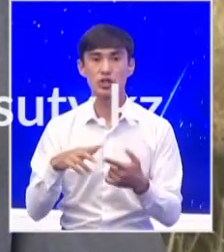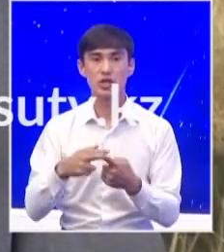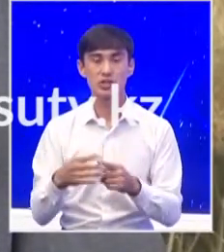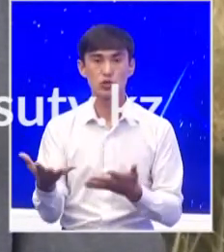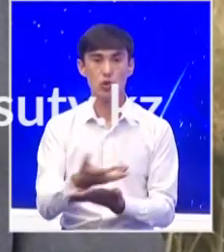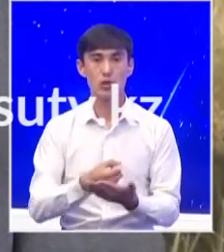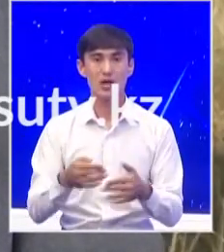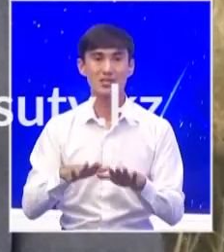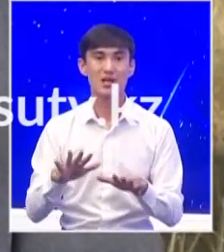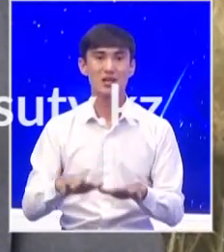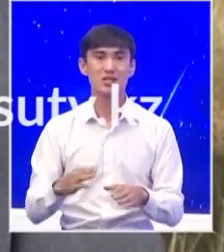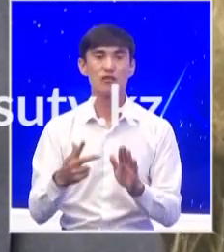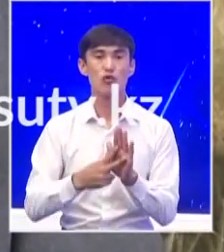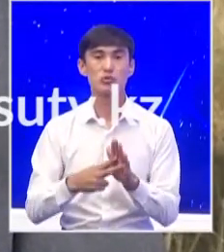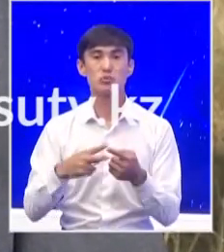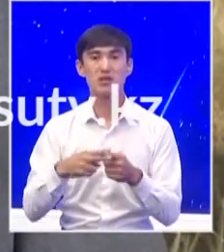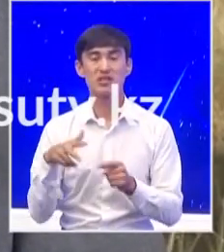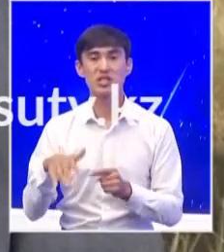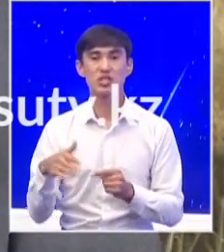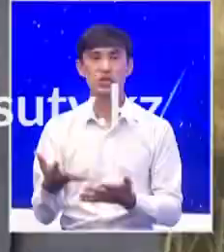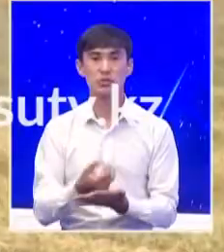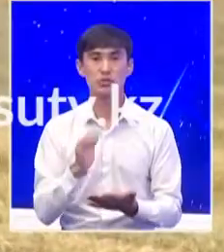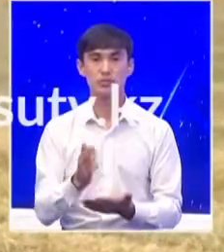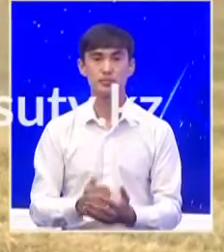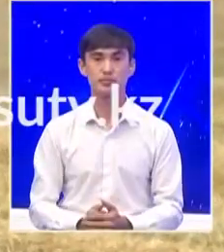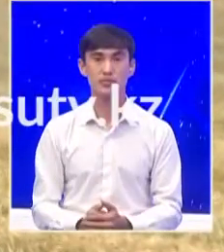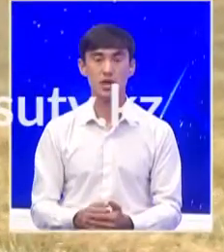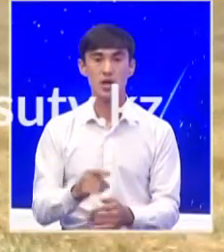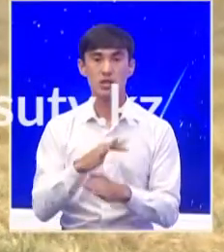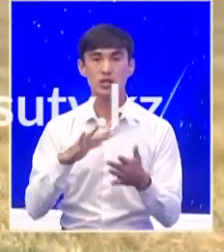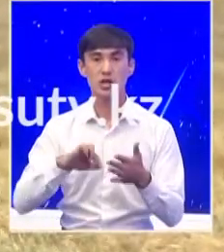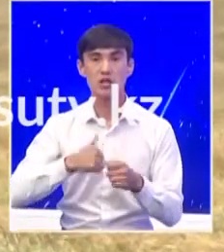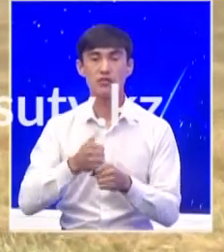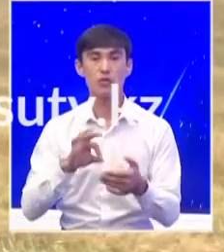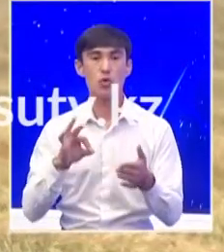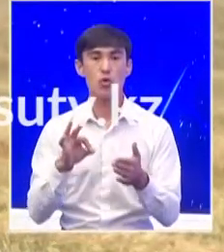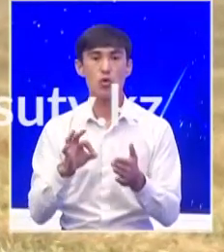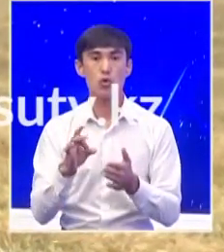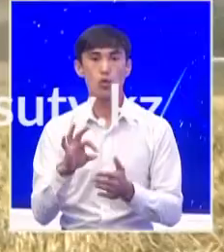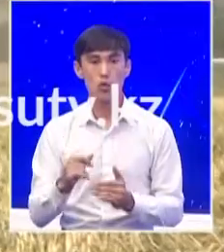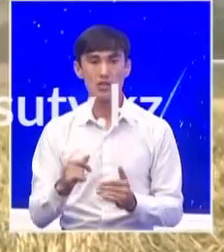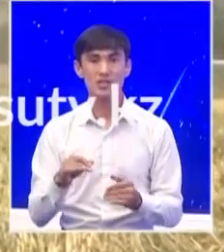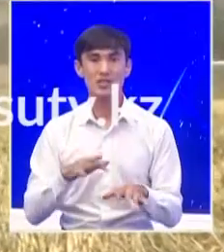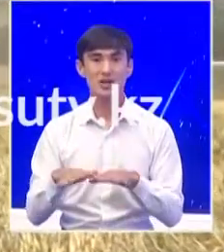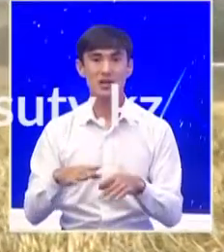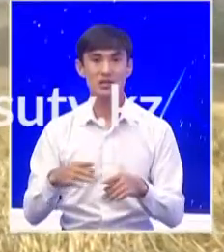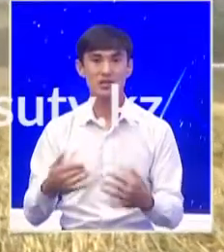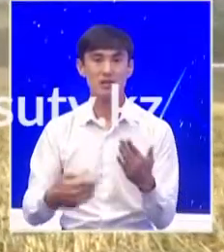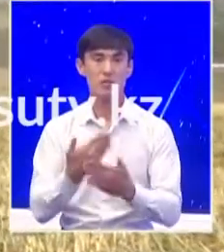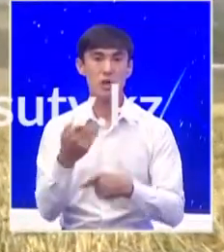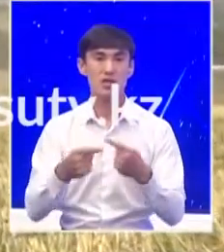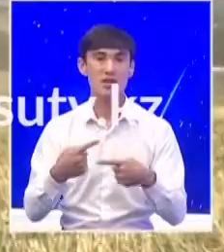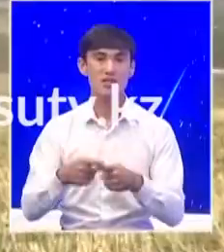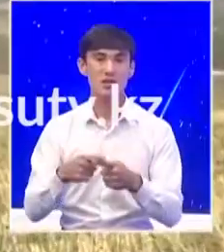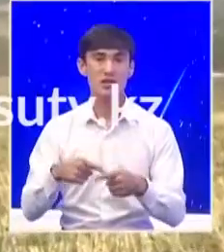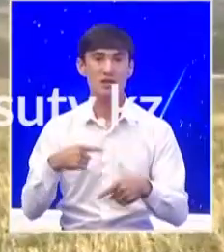собрана. Осталось собрать более 8,5 тысяч. Значительную роль сыграла и новая методология. Современная техника из ведущих